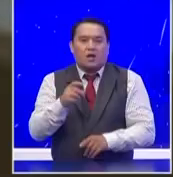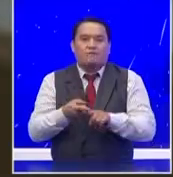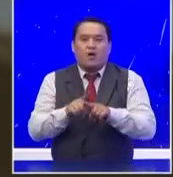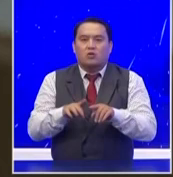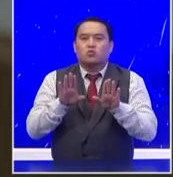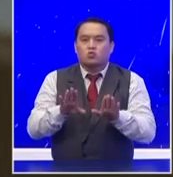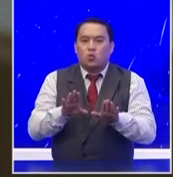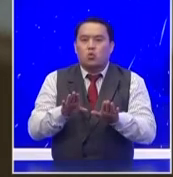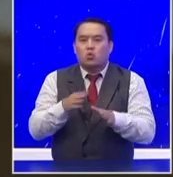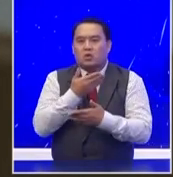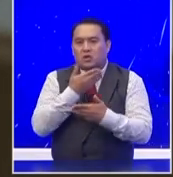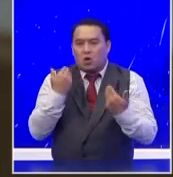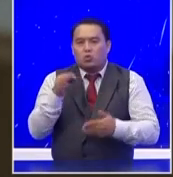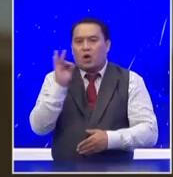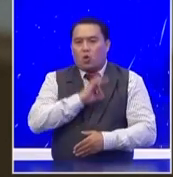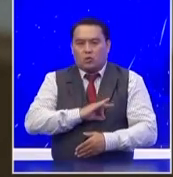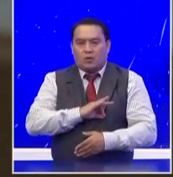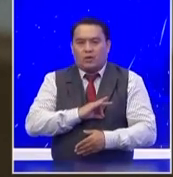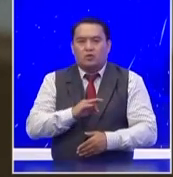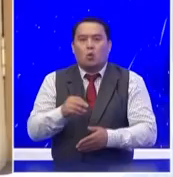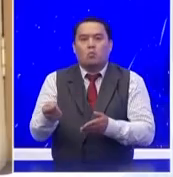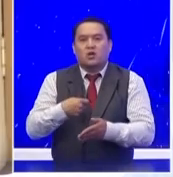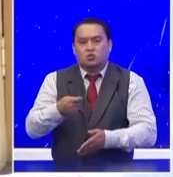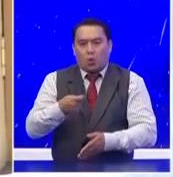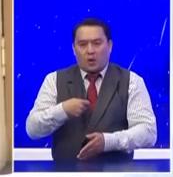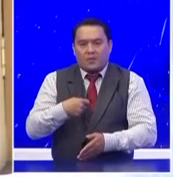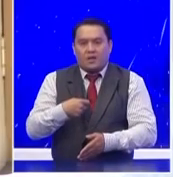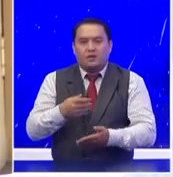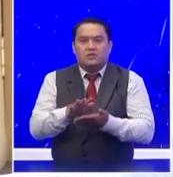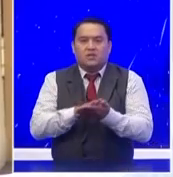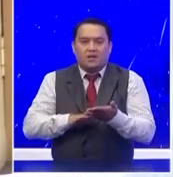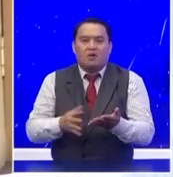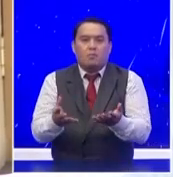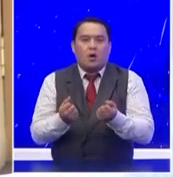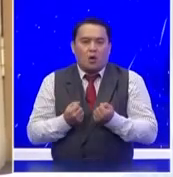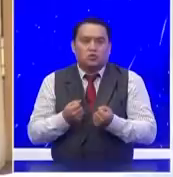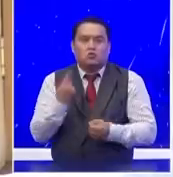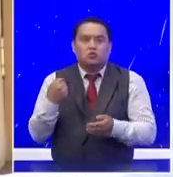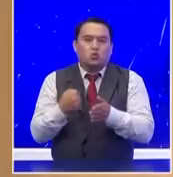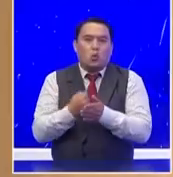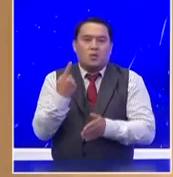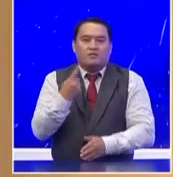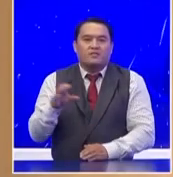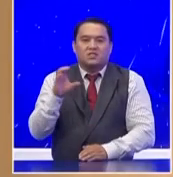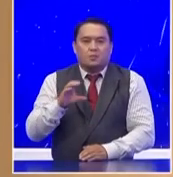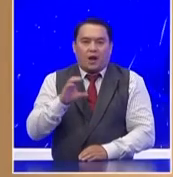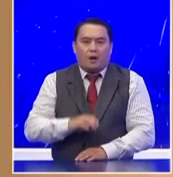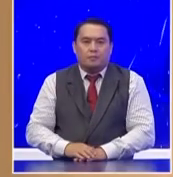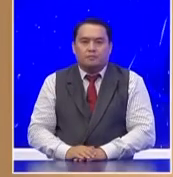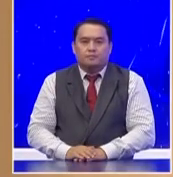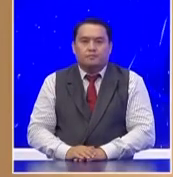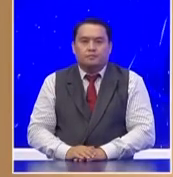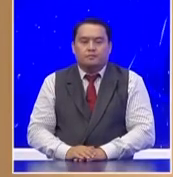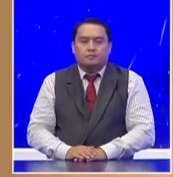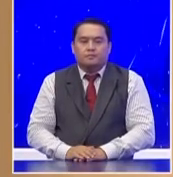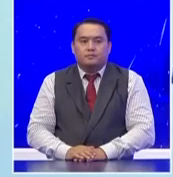только те, кто не имеет какого-либо дохода, в том числе пособия. Заявки на получение помощи принимаются до 1 сентября.